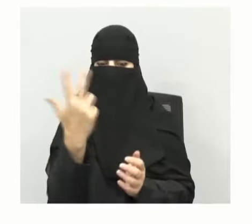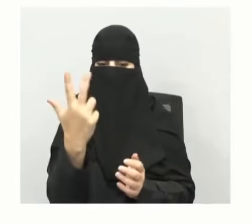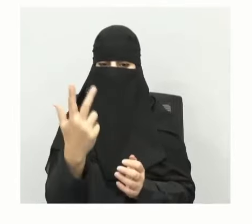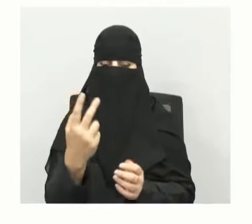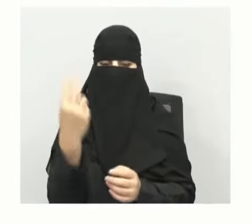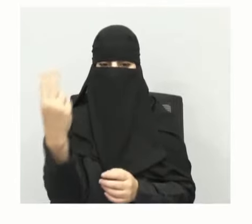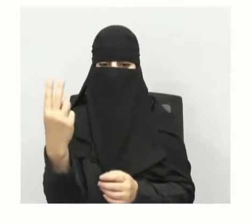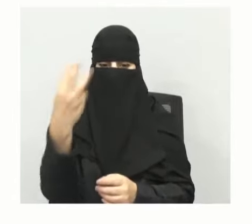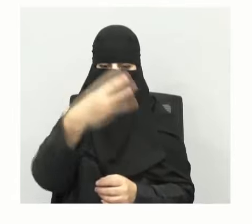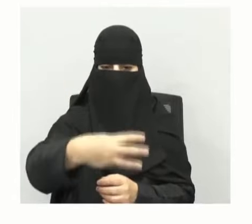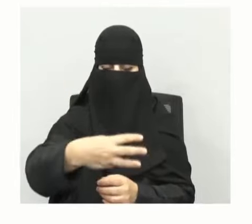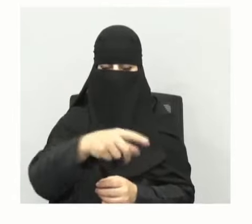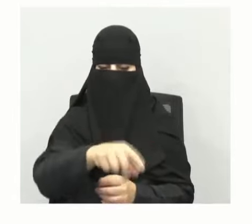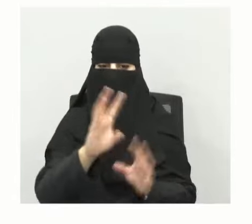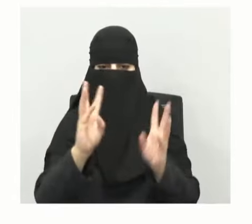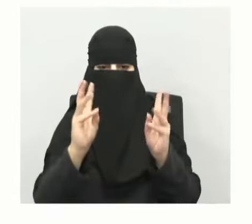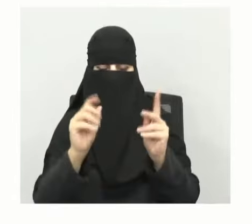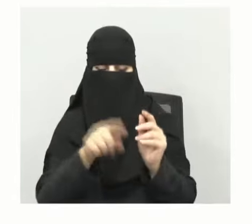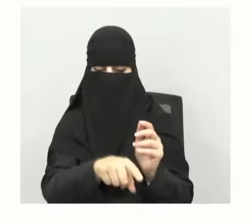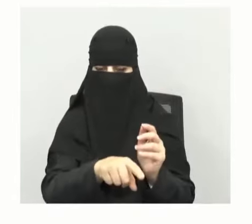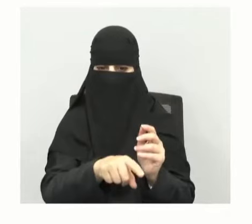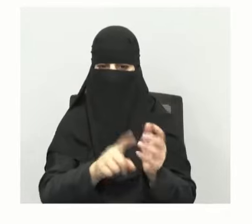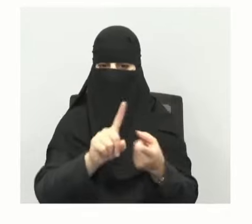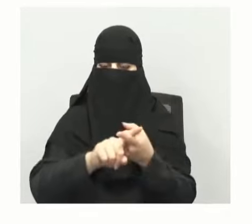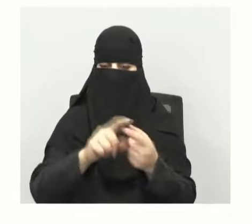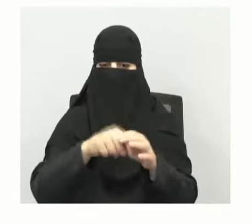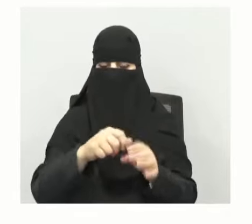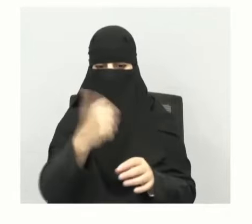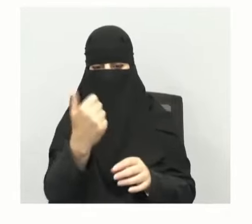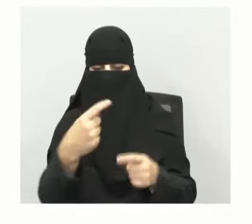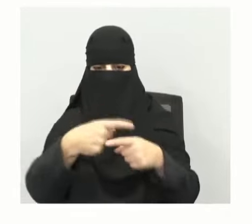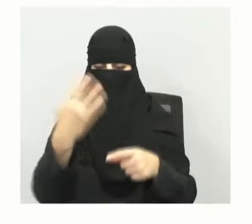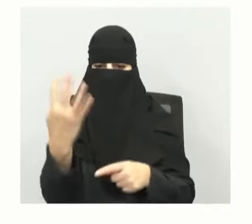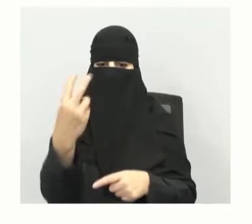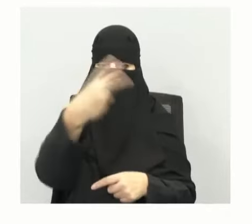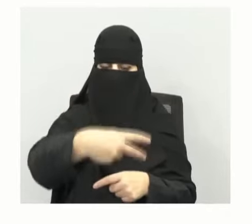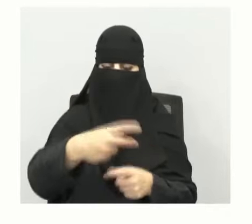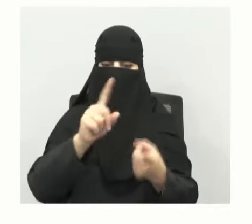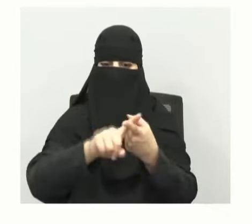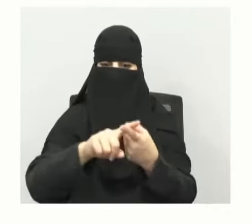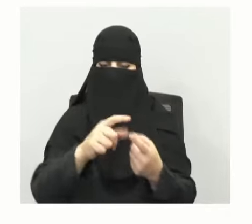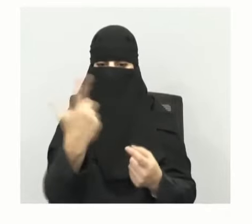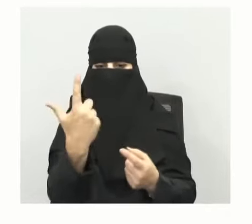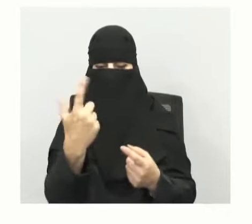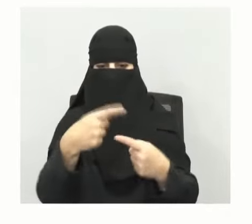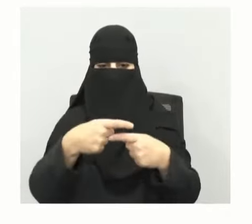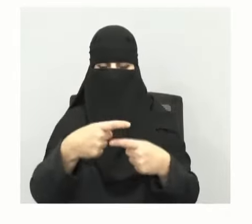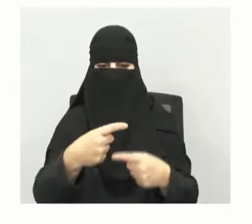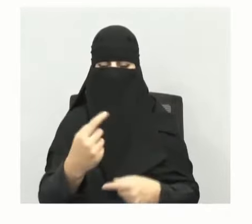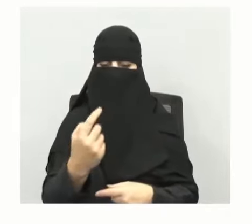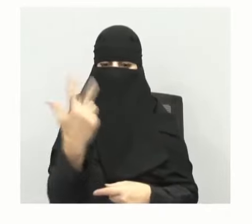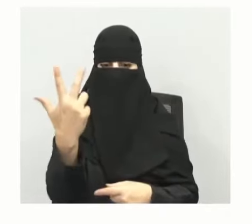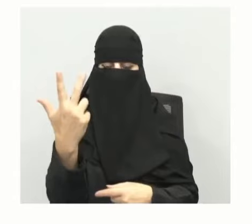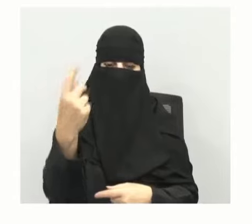32 اذا ما هو هذا العدد اللي اضربه في السته يكون 24 واذا ضربته في السبعه اعطاني ناتج